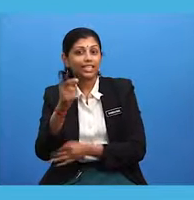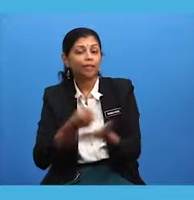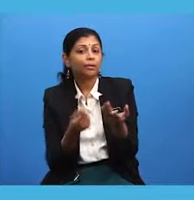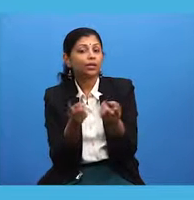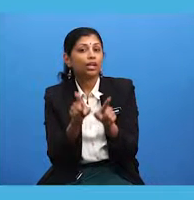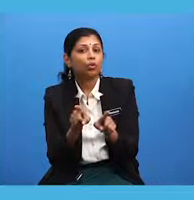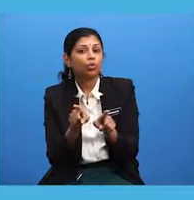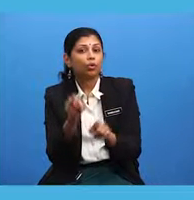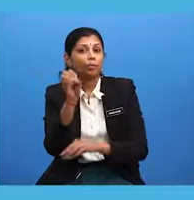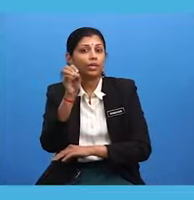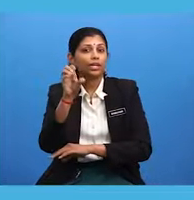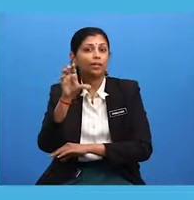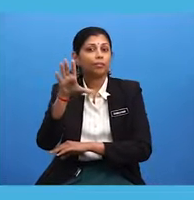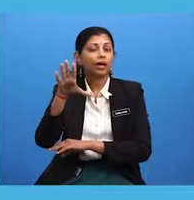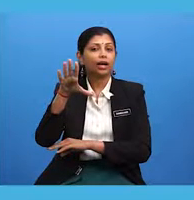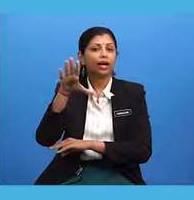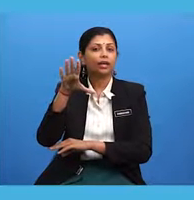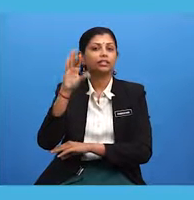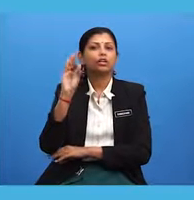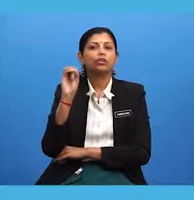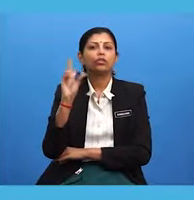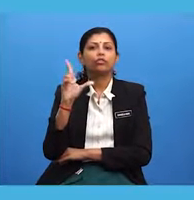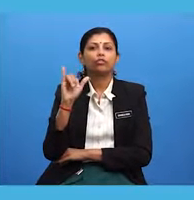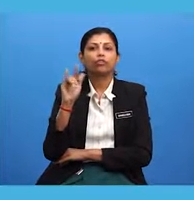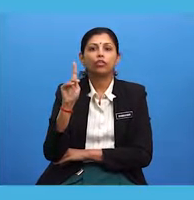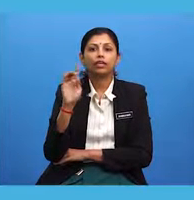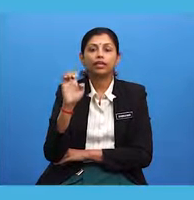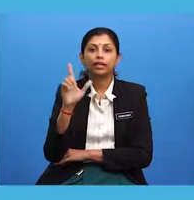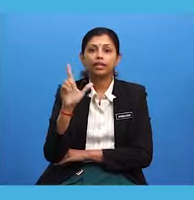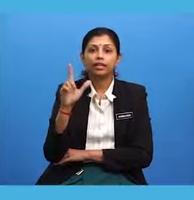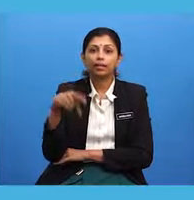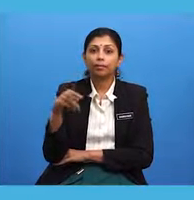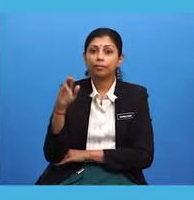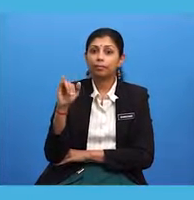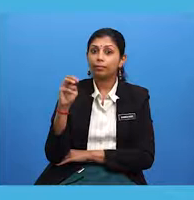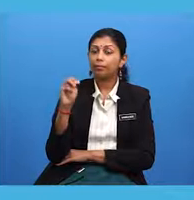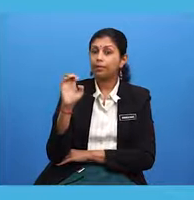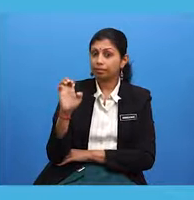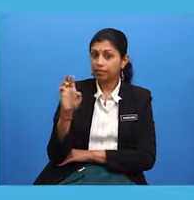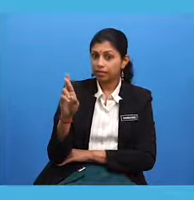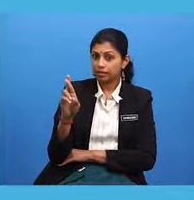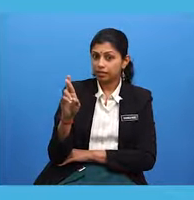berlakunya perkembangan folikel prima dan di